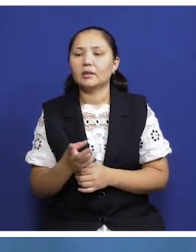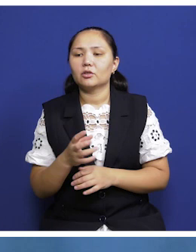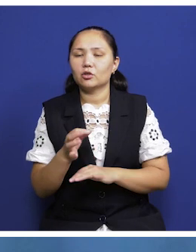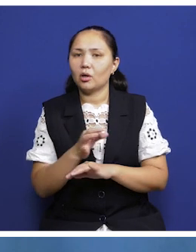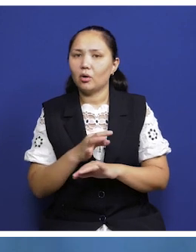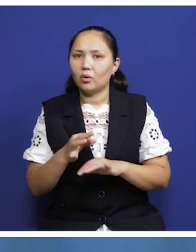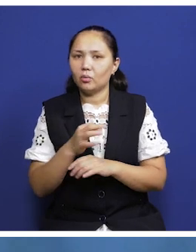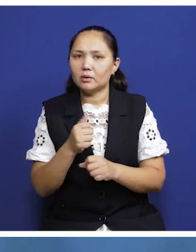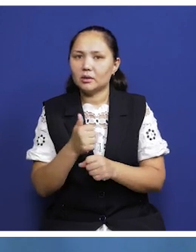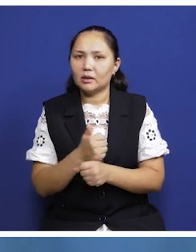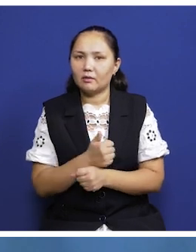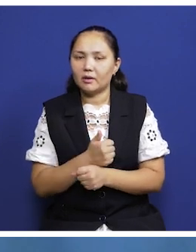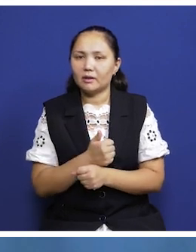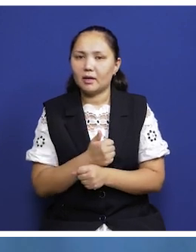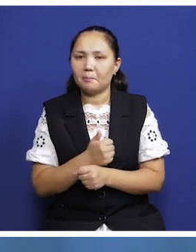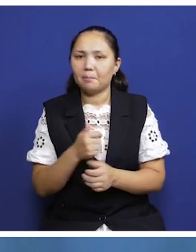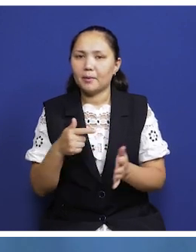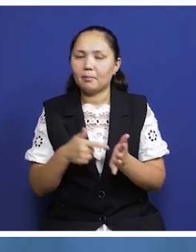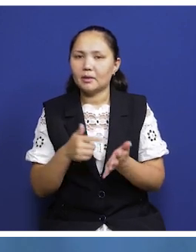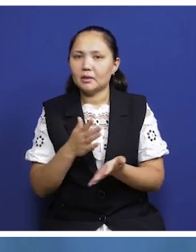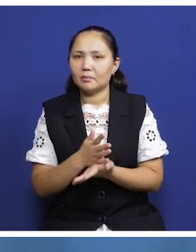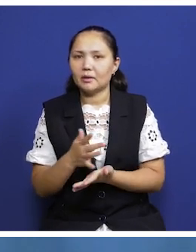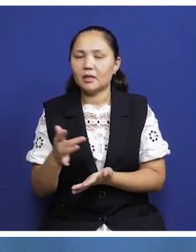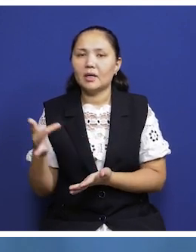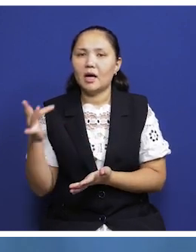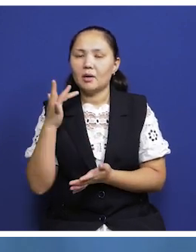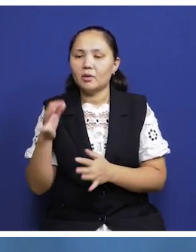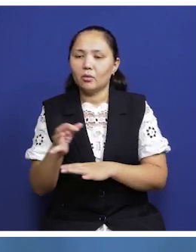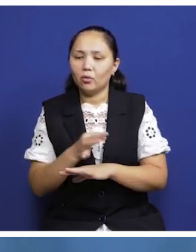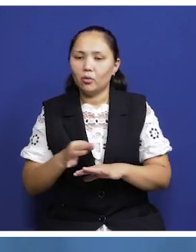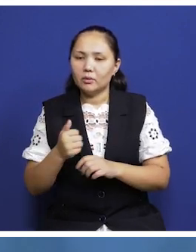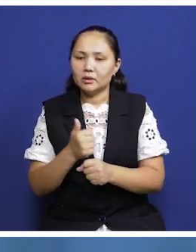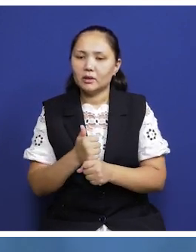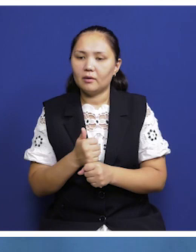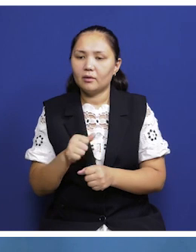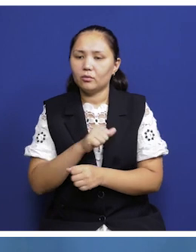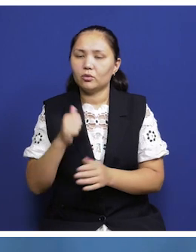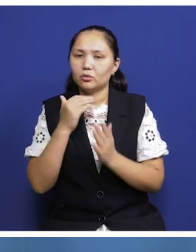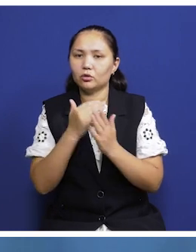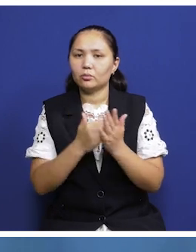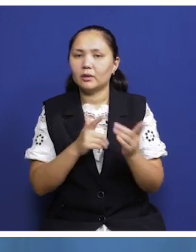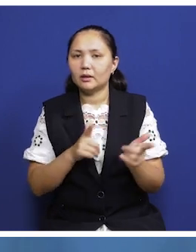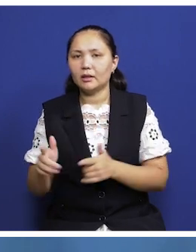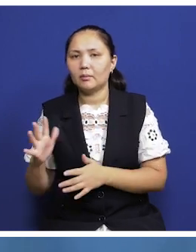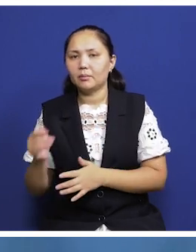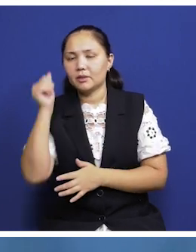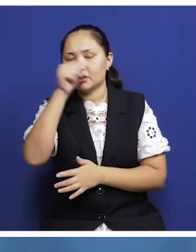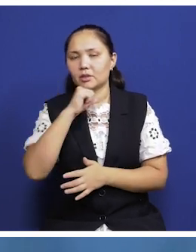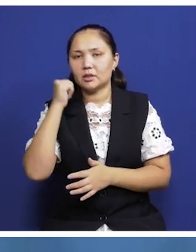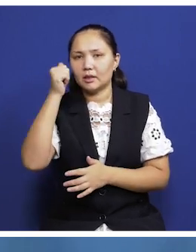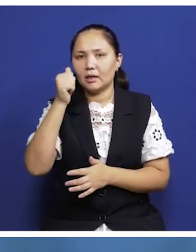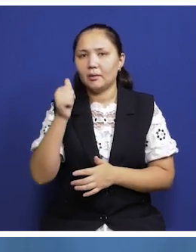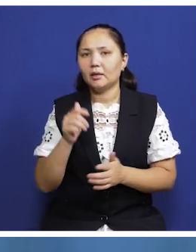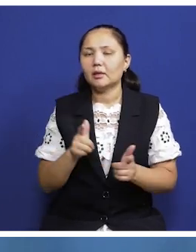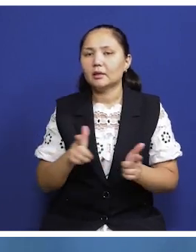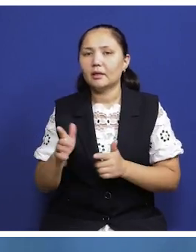қазір біз меже қойып отырмыз. Әрбір аудан әкімі өзінің жоспарын құрып, келесі 5 жылға, биылдан бастап жылдың